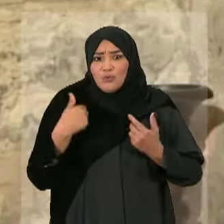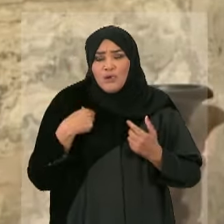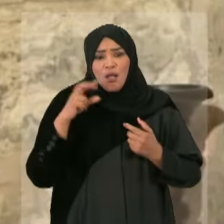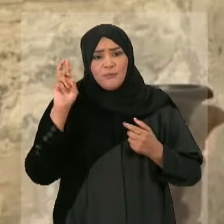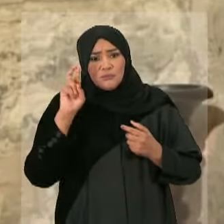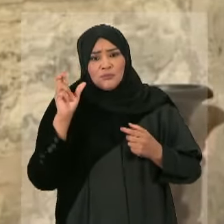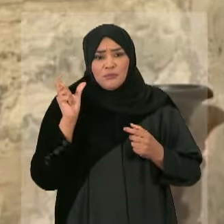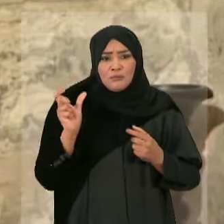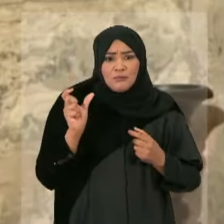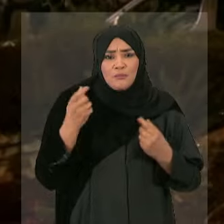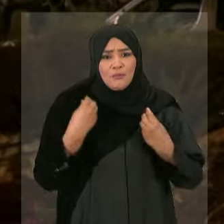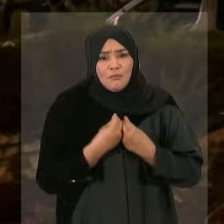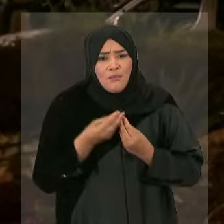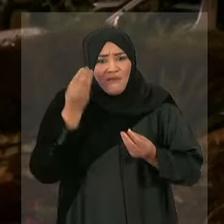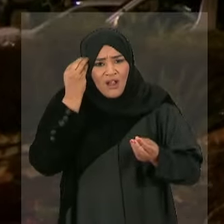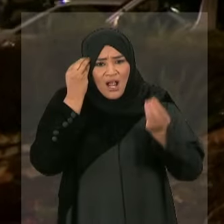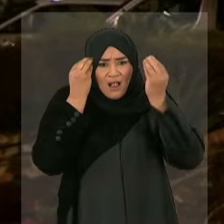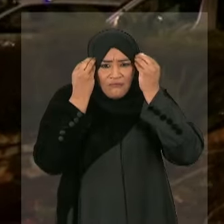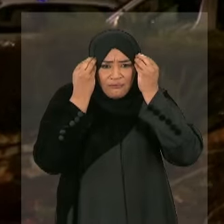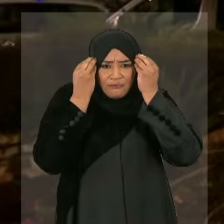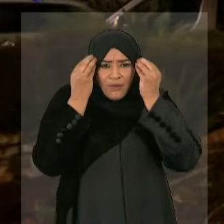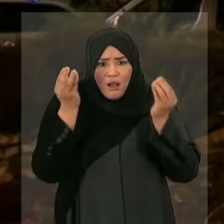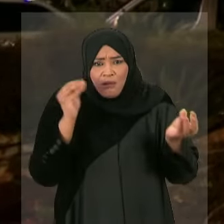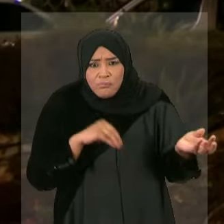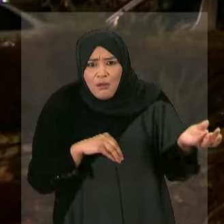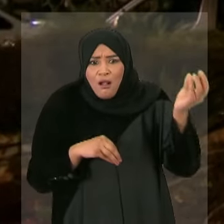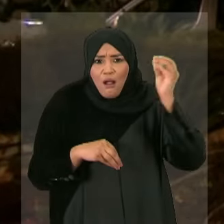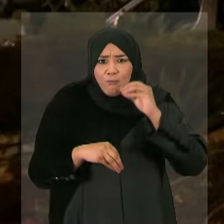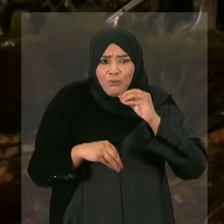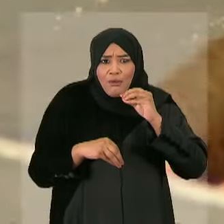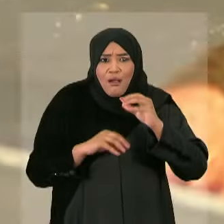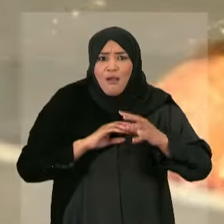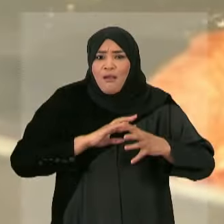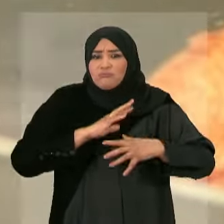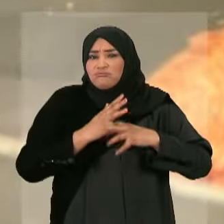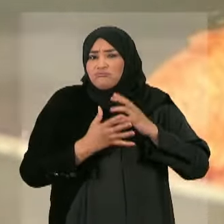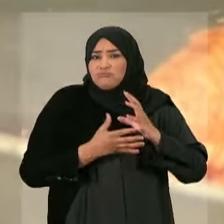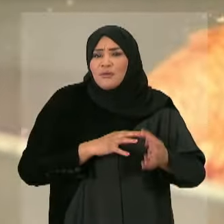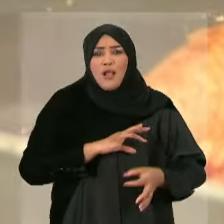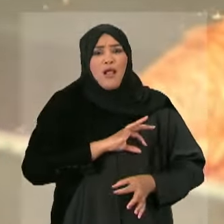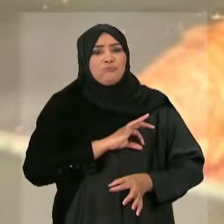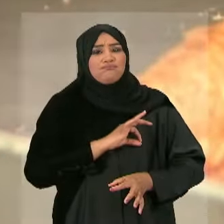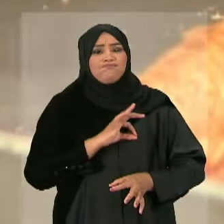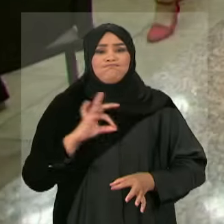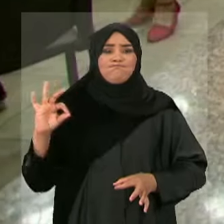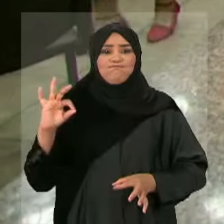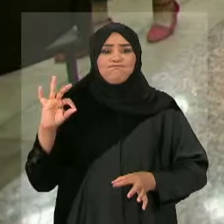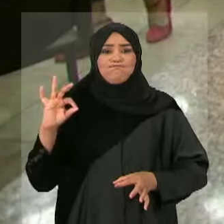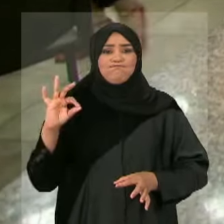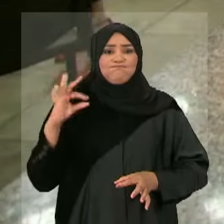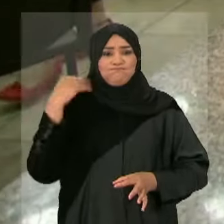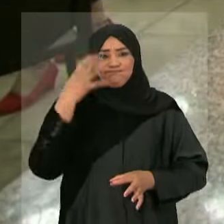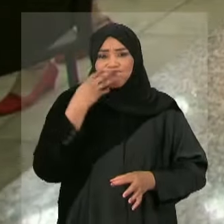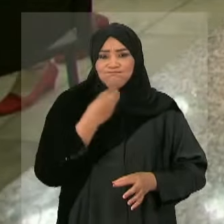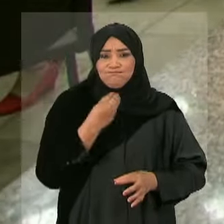نحط هذا على هذا، سوا عنا هذا الخليط الرائع. جو رمضان أنا مبسوطة فيه كتير، أبونا جو حلو